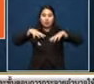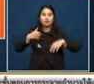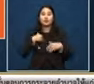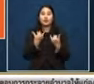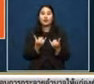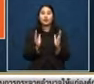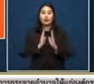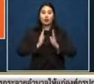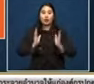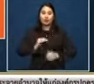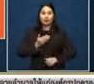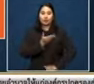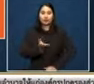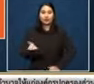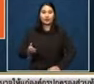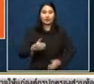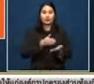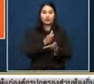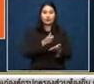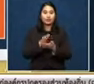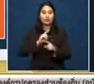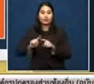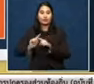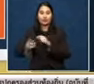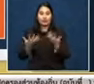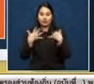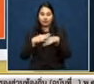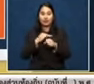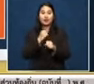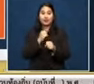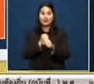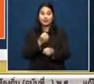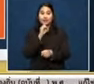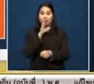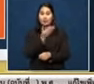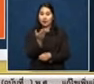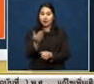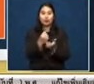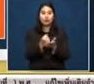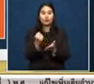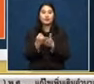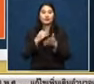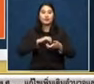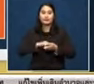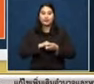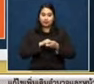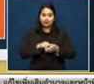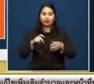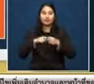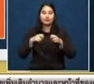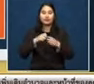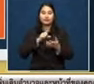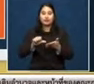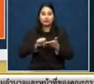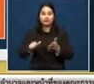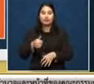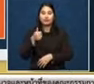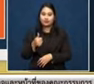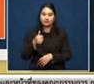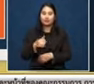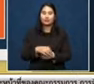กำลังใจจให้กับทุกหน่วยงานรวมถึงหน่วยงานที่ผมประสานขอความอนุเคราะห์ไปและได้รับความร่วมมือในการแก้ไขปัญหาให้ประชาชนเป็นอย่างดี